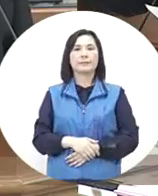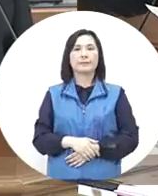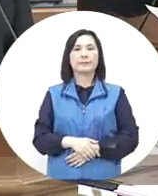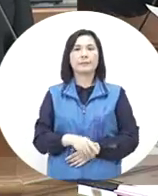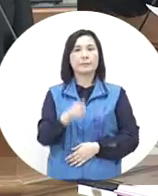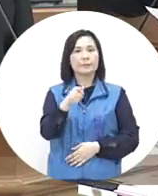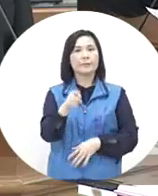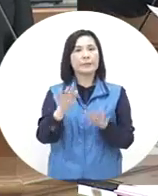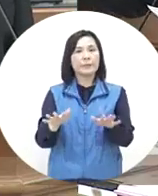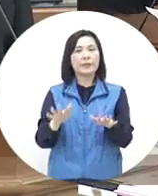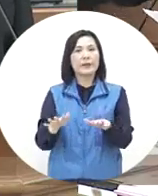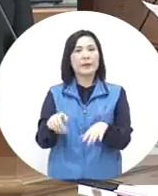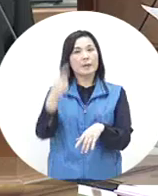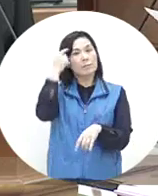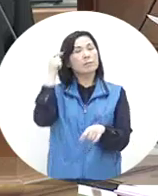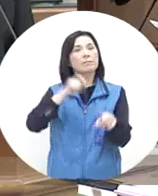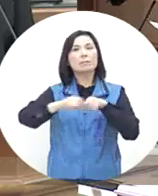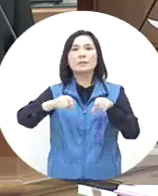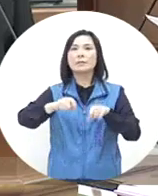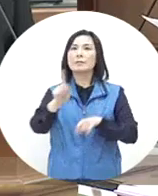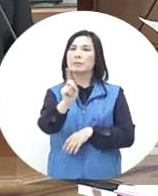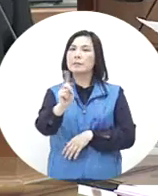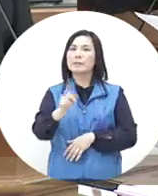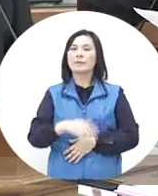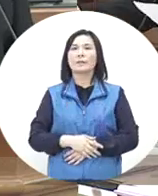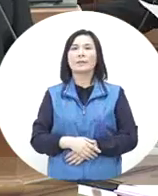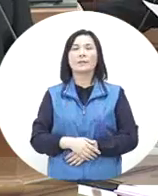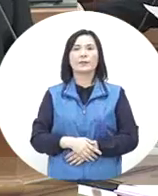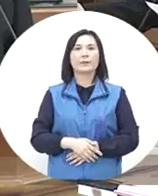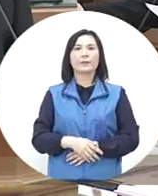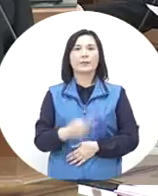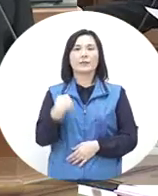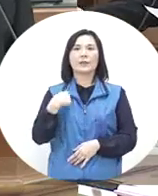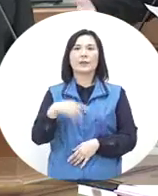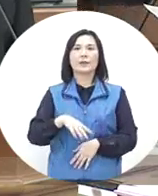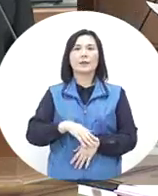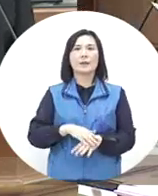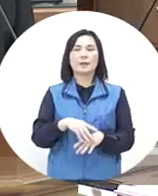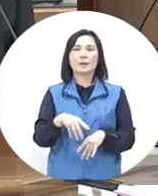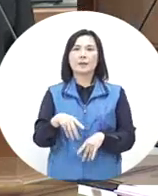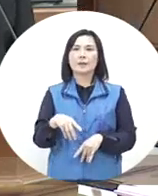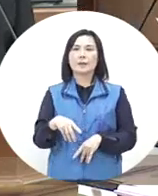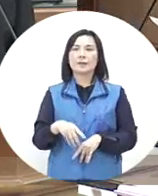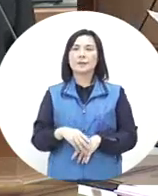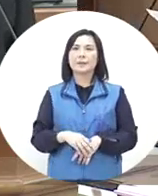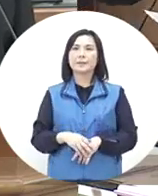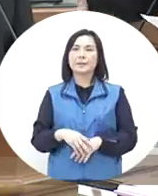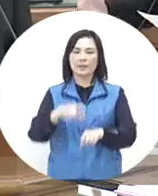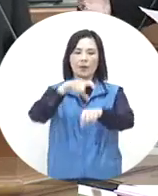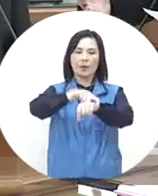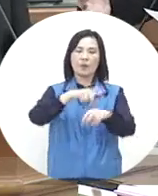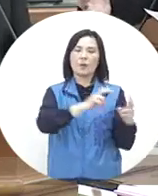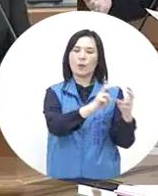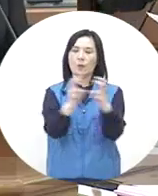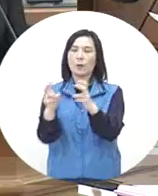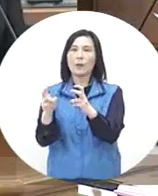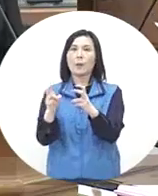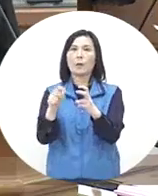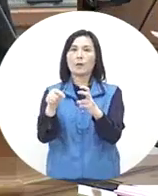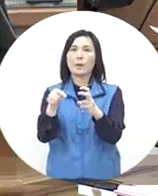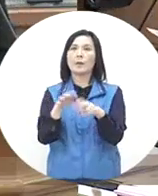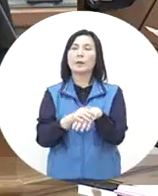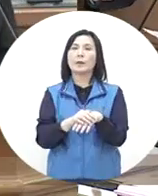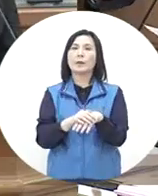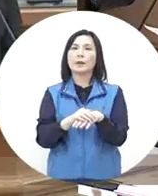你有什么具体的规划呢？因为包括本小组，等一下后面还有很多要检视的啊。那其实环状线的站体里面，感